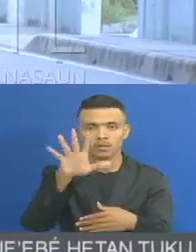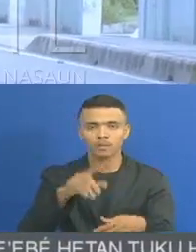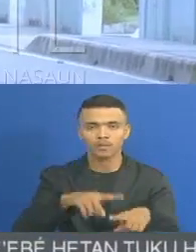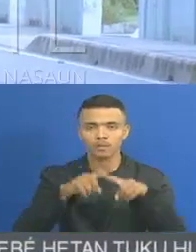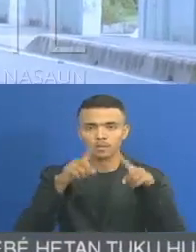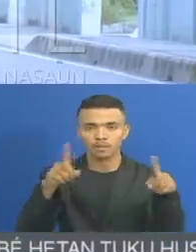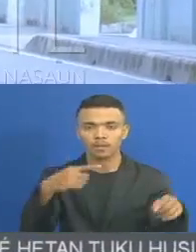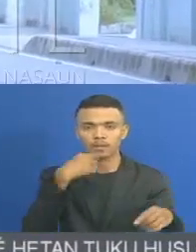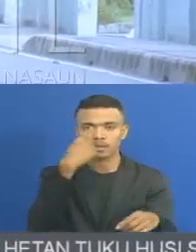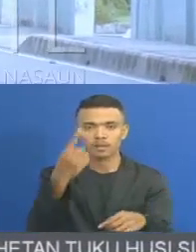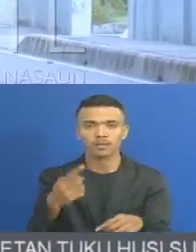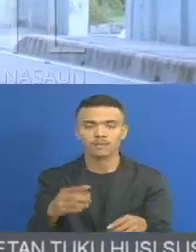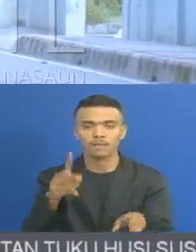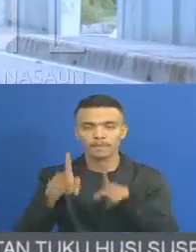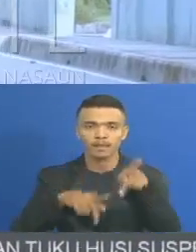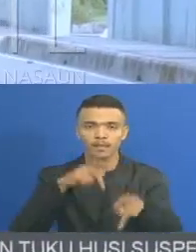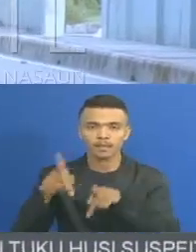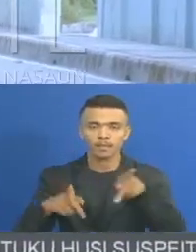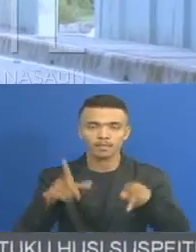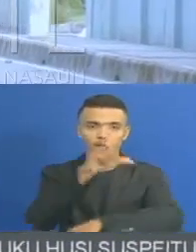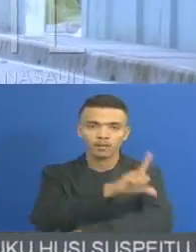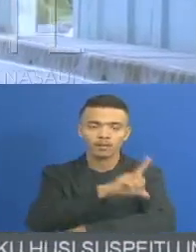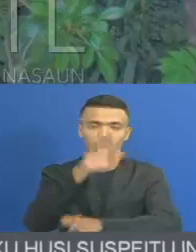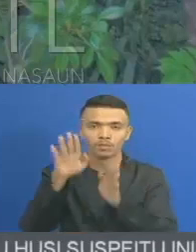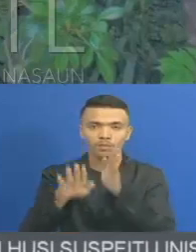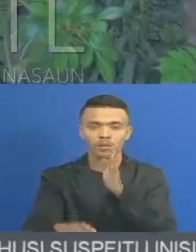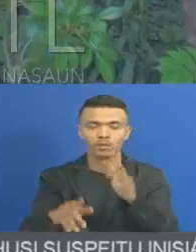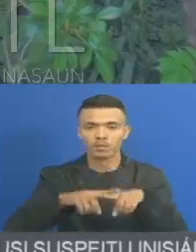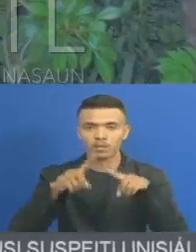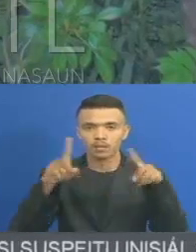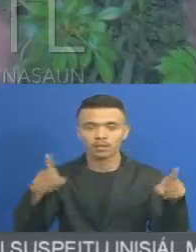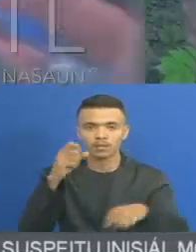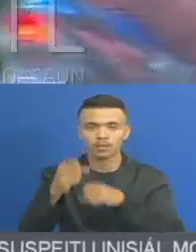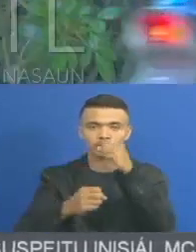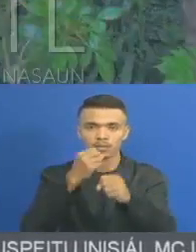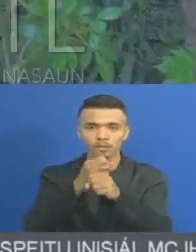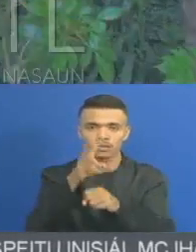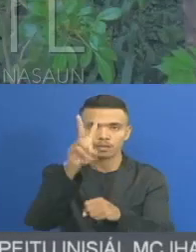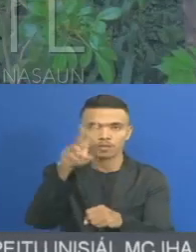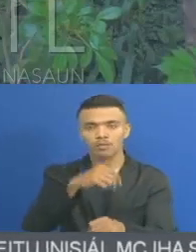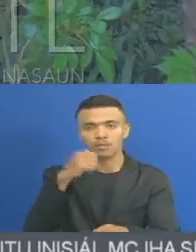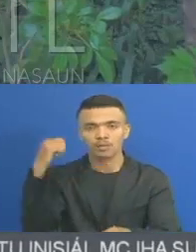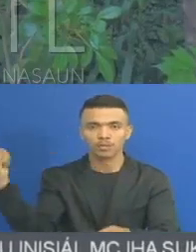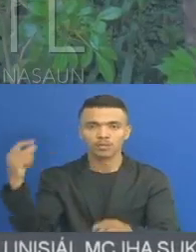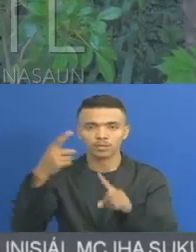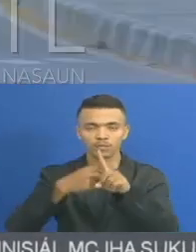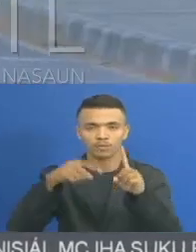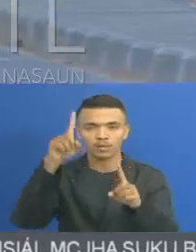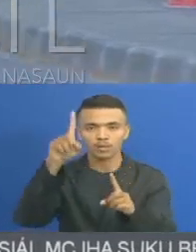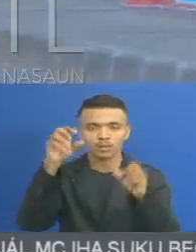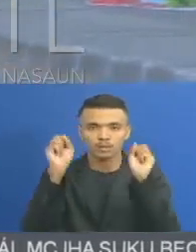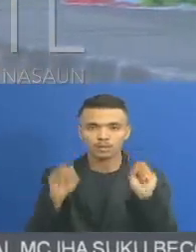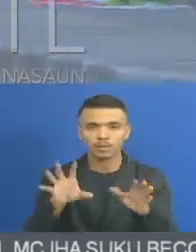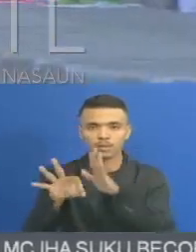benya adianta katak, pasazerus kada lorong menus liu, kompara hotinang rua bakotuk, kada fulang ida belhetan